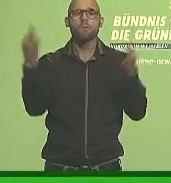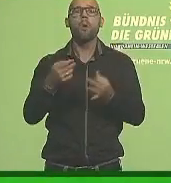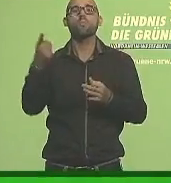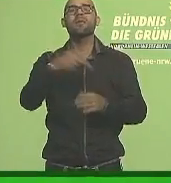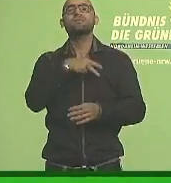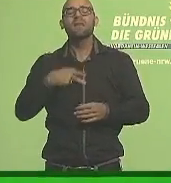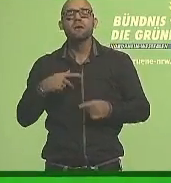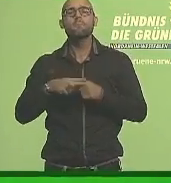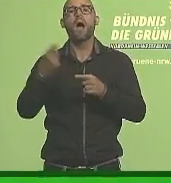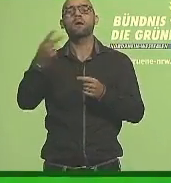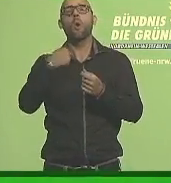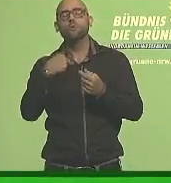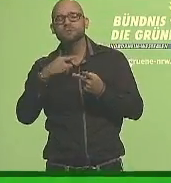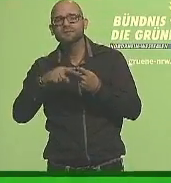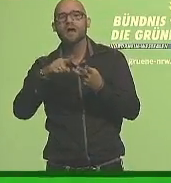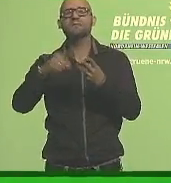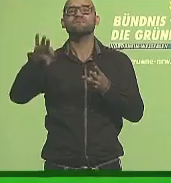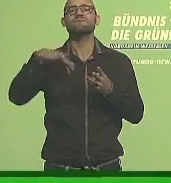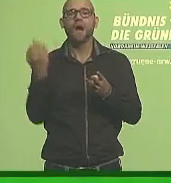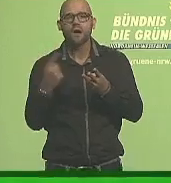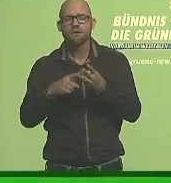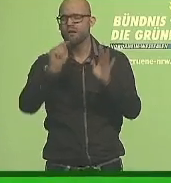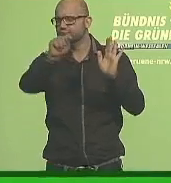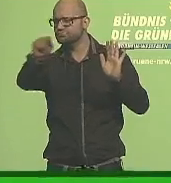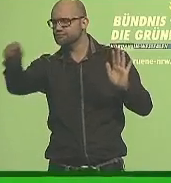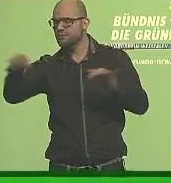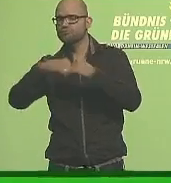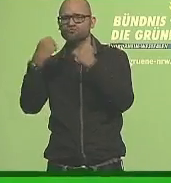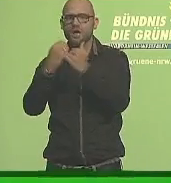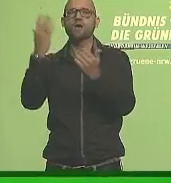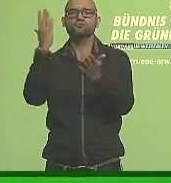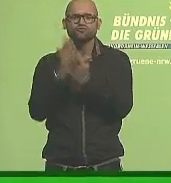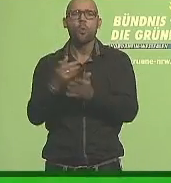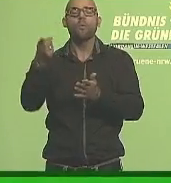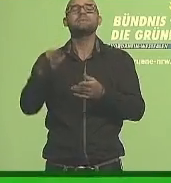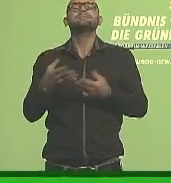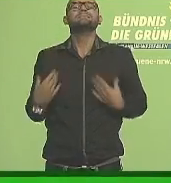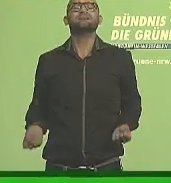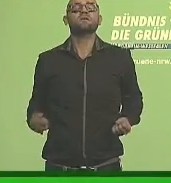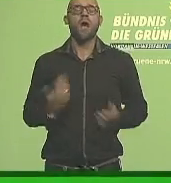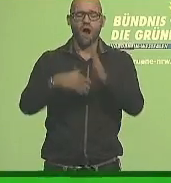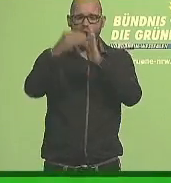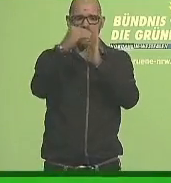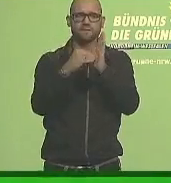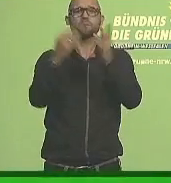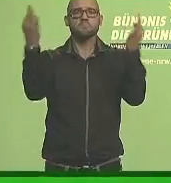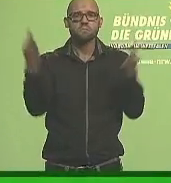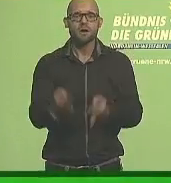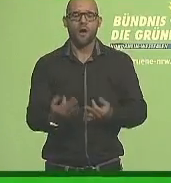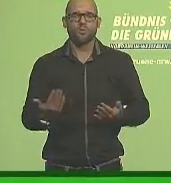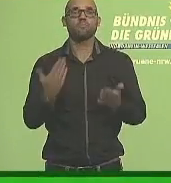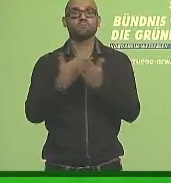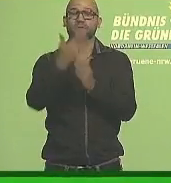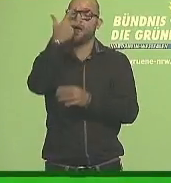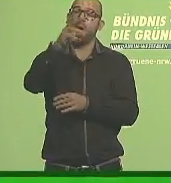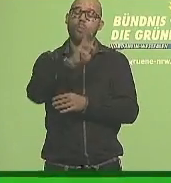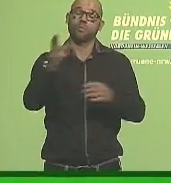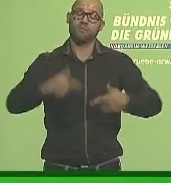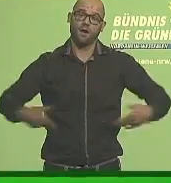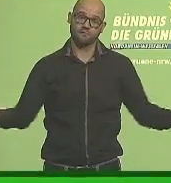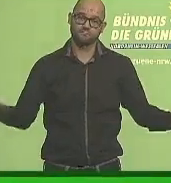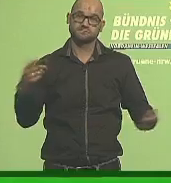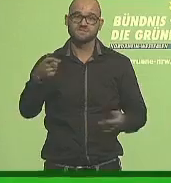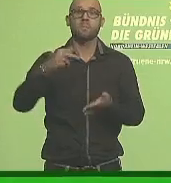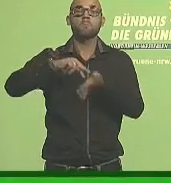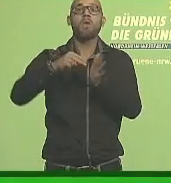Dänemark, Großbritannien, Frankreich und in vielen Staaten der USA ist. Und ich sage, Herr Rösler, das hat mit Planwirtschaft und Sozialismus nichts